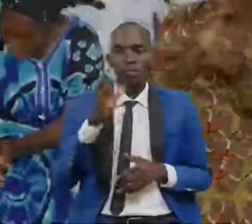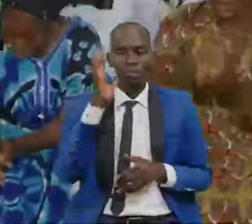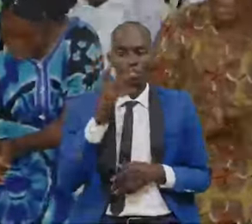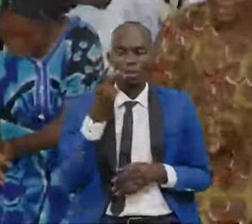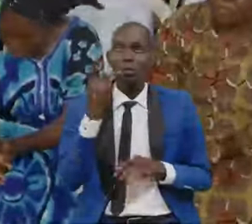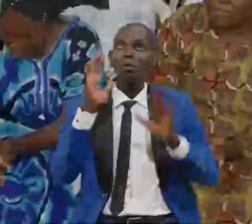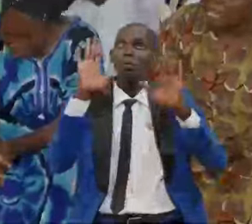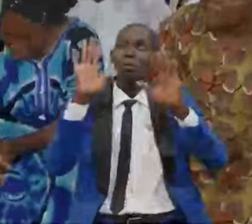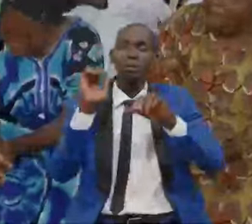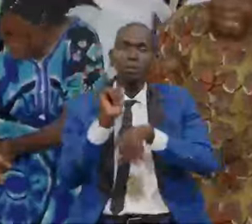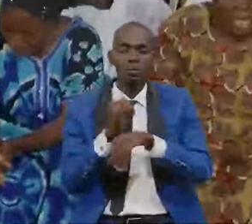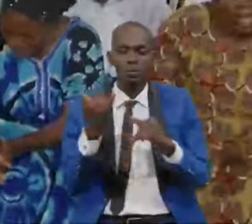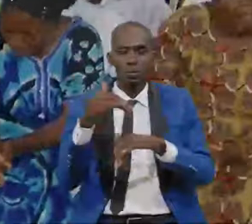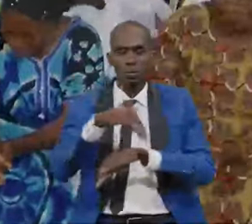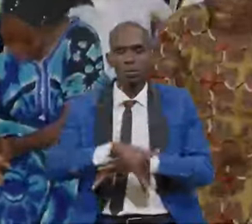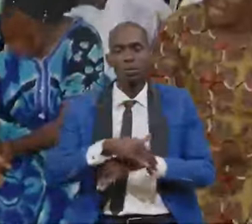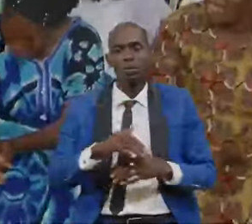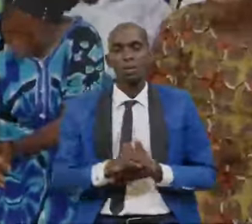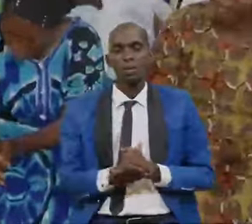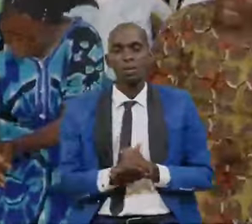Tu verras des miracles ce soir.